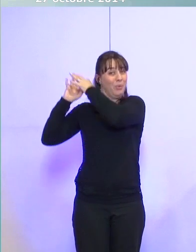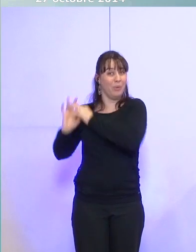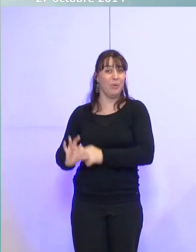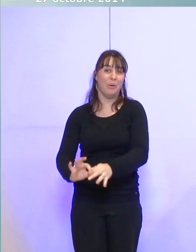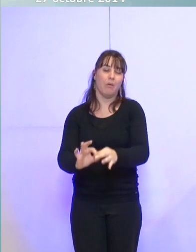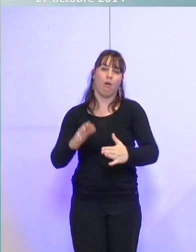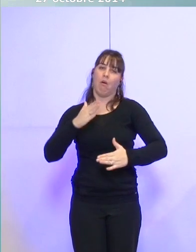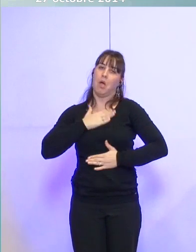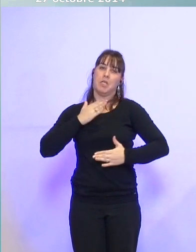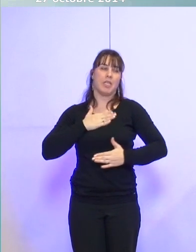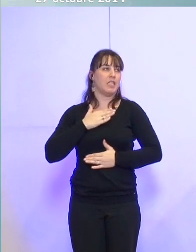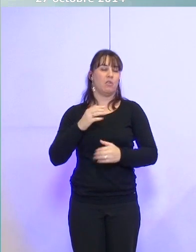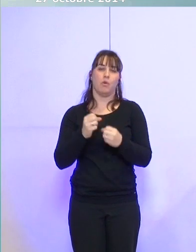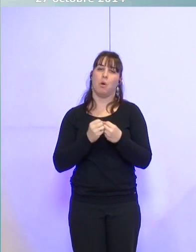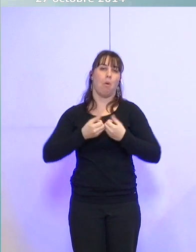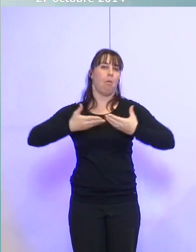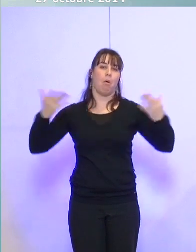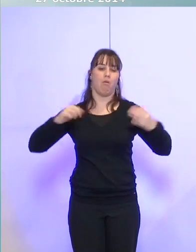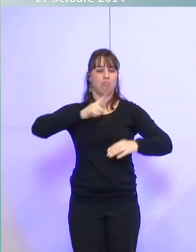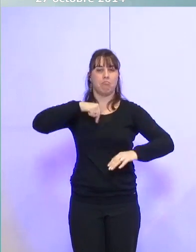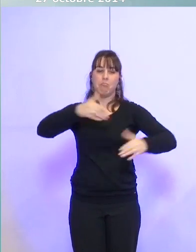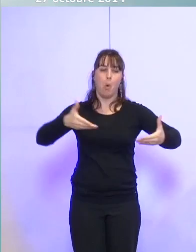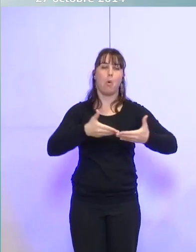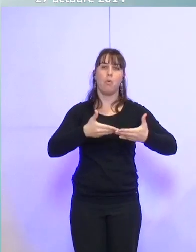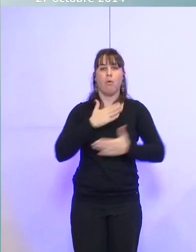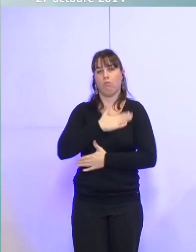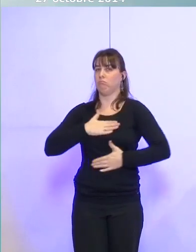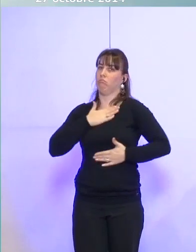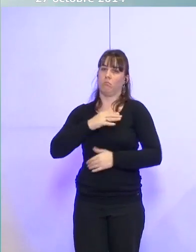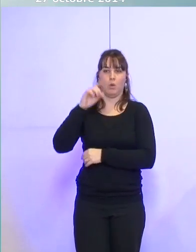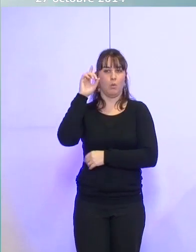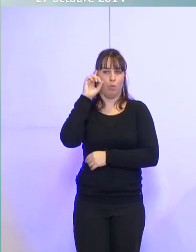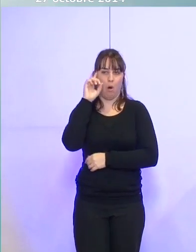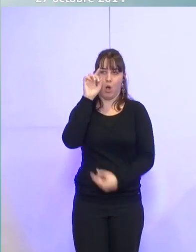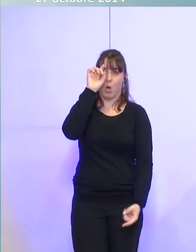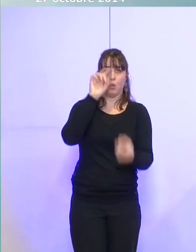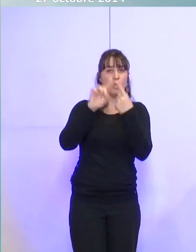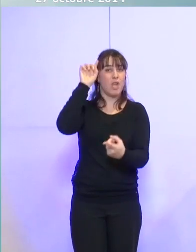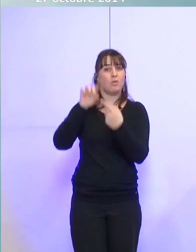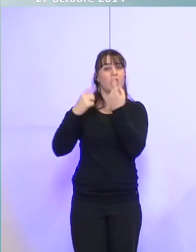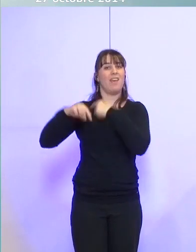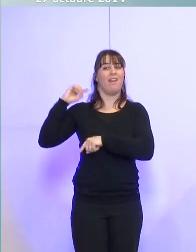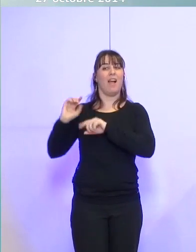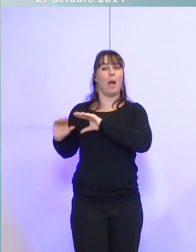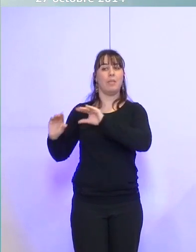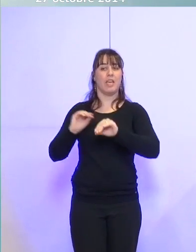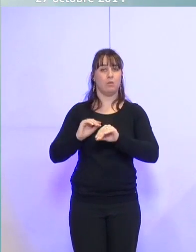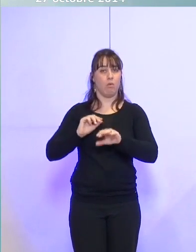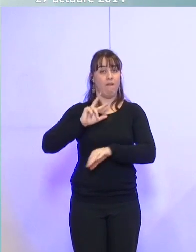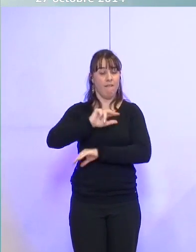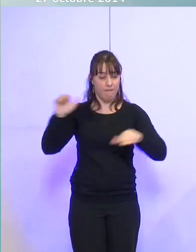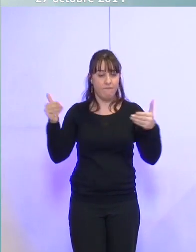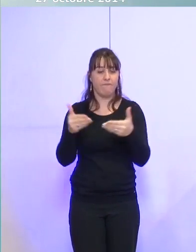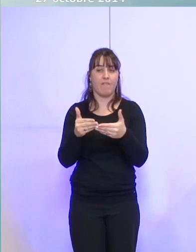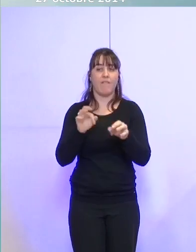grande satisfaction pour ce qui concerne notre groupe, c'est de voir que deux sujets de cette application porteront particulièrement sur